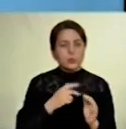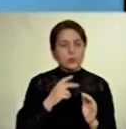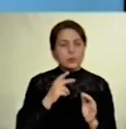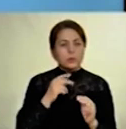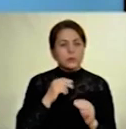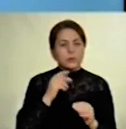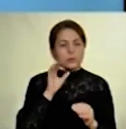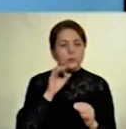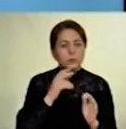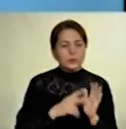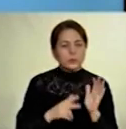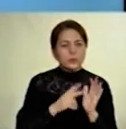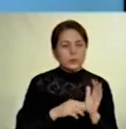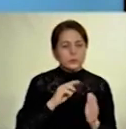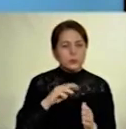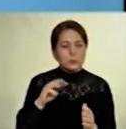17.188 mm.